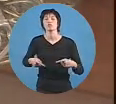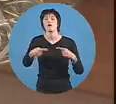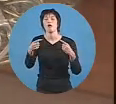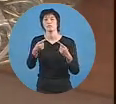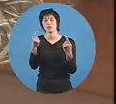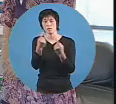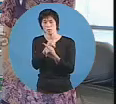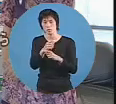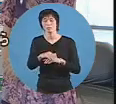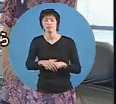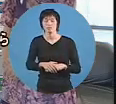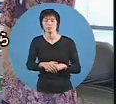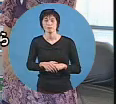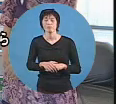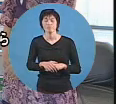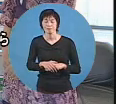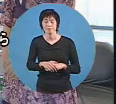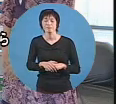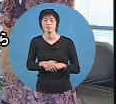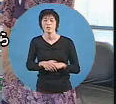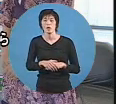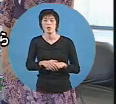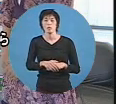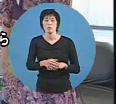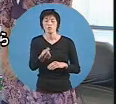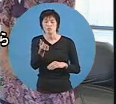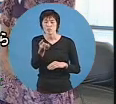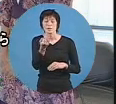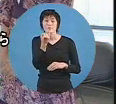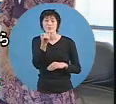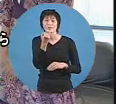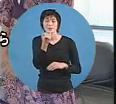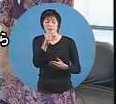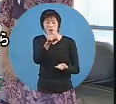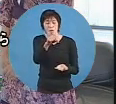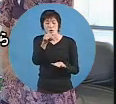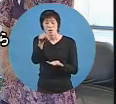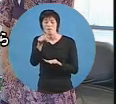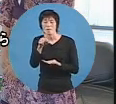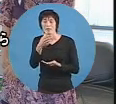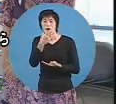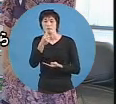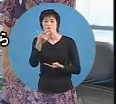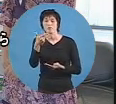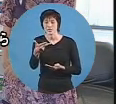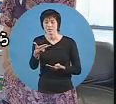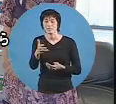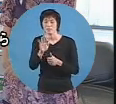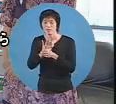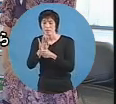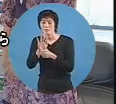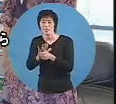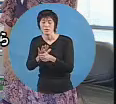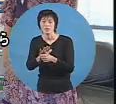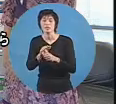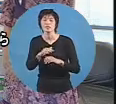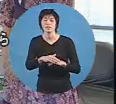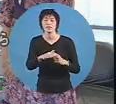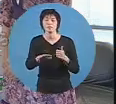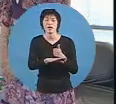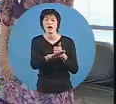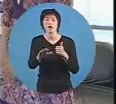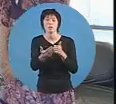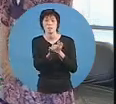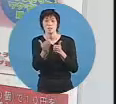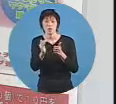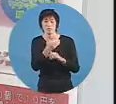。少しずつでも持ってきていただいたら、あの福祉もなるしエコもなると思います。